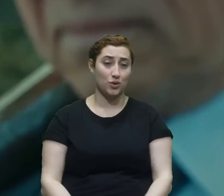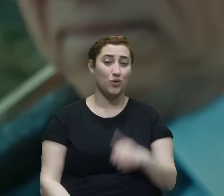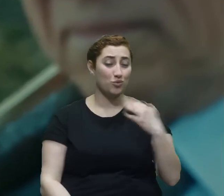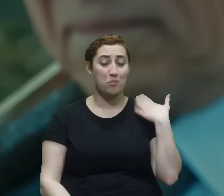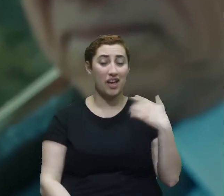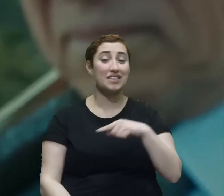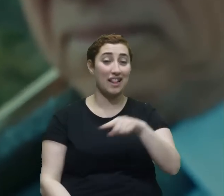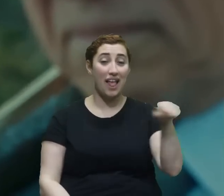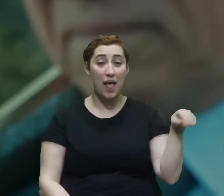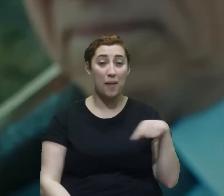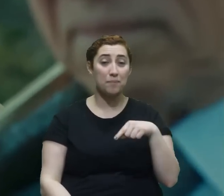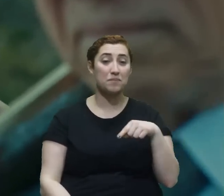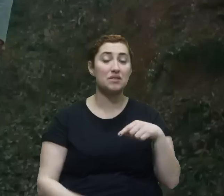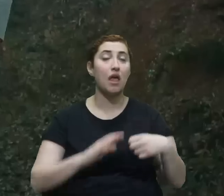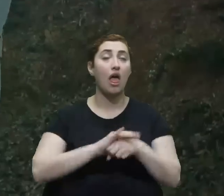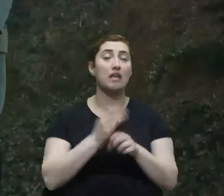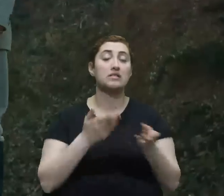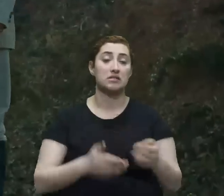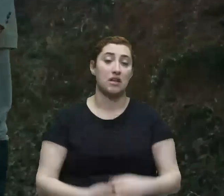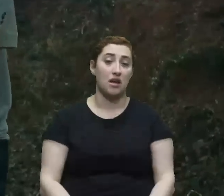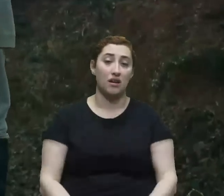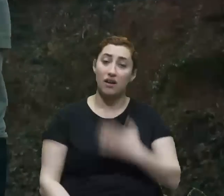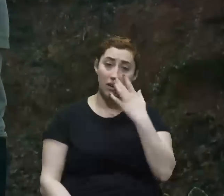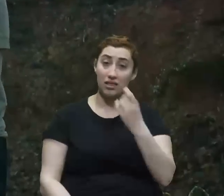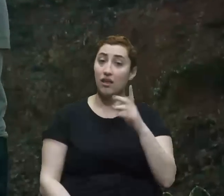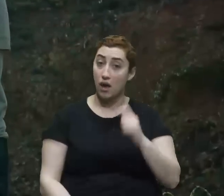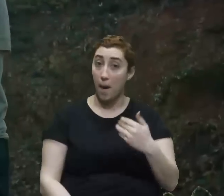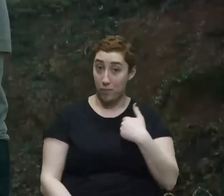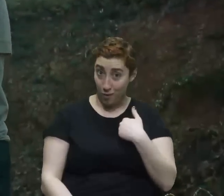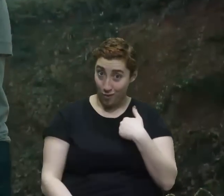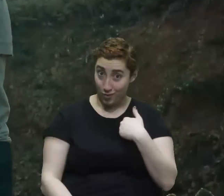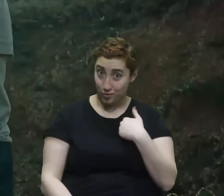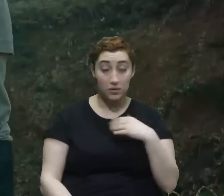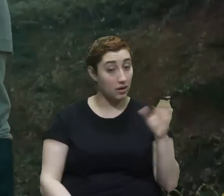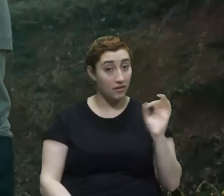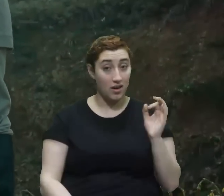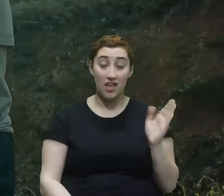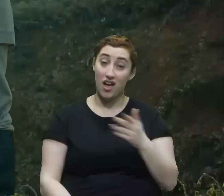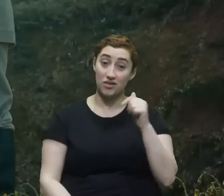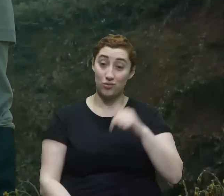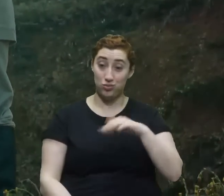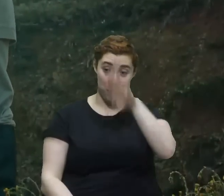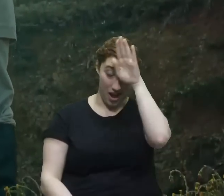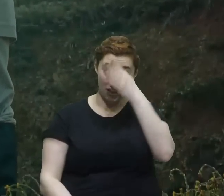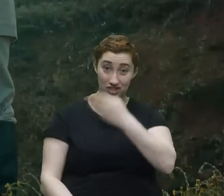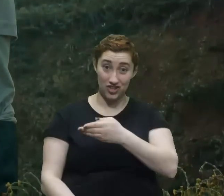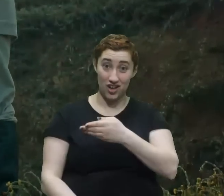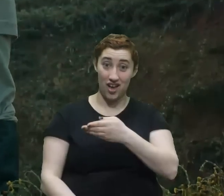Bu paşaların hepsini ezer o. Hafife alıyorum ben. Aha. Üstelik bu padişah.